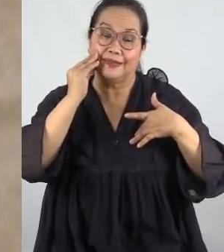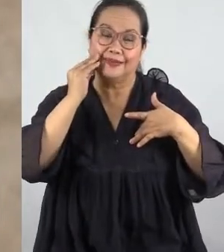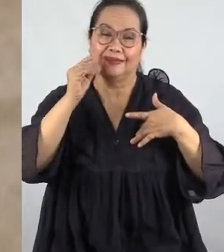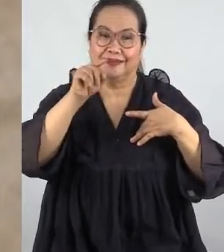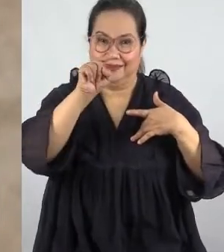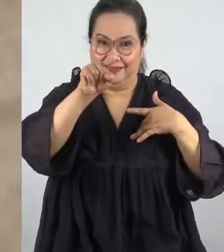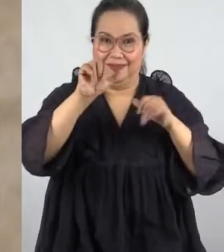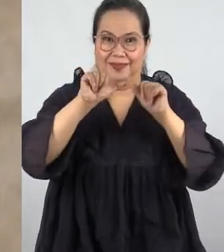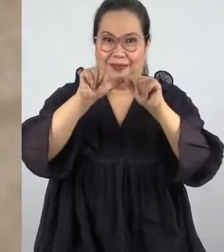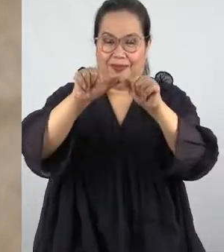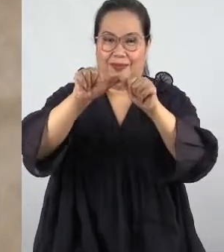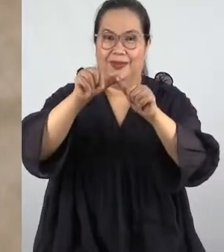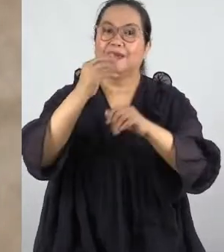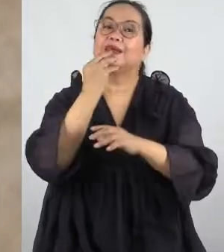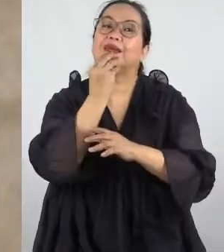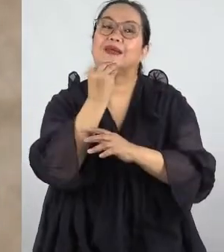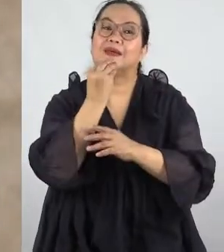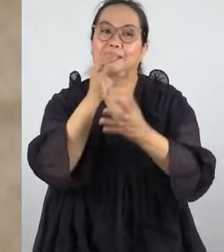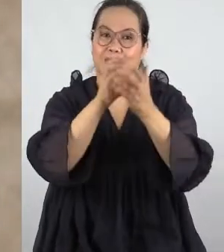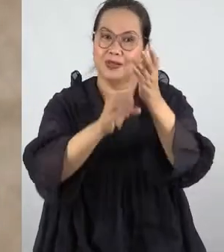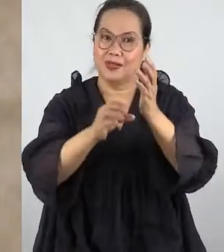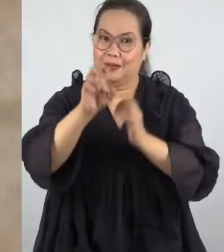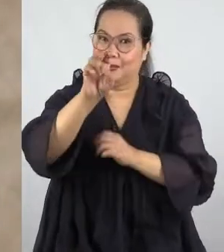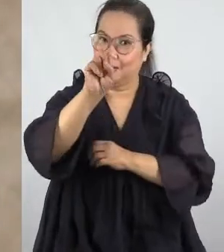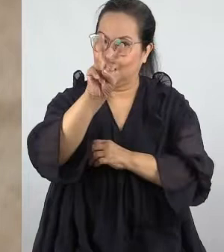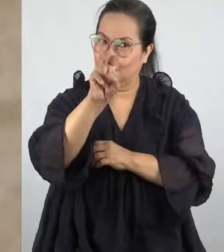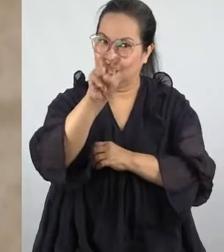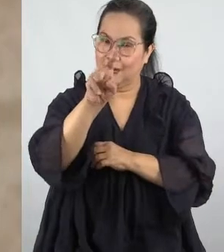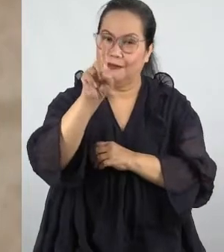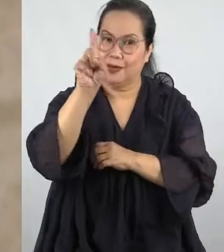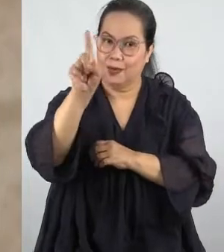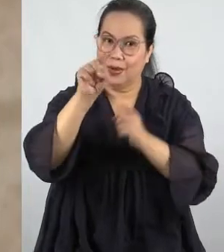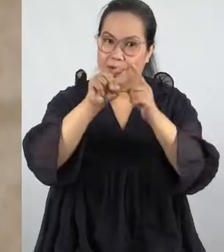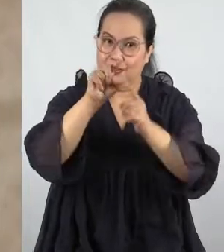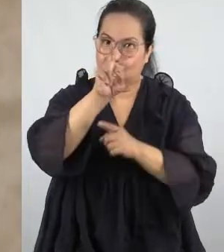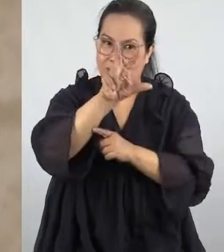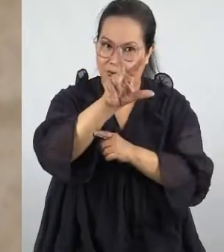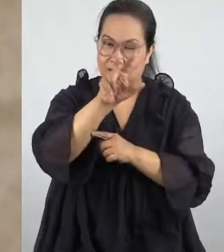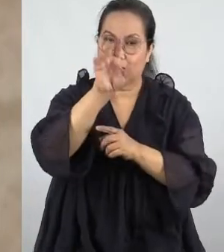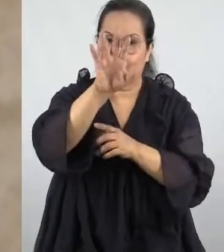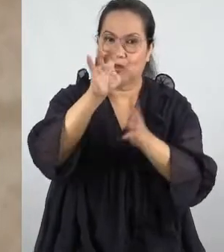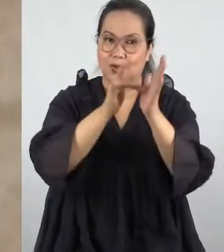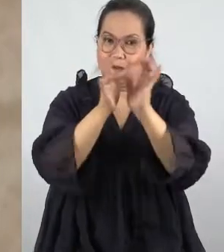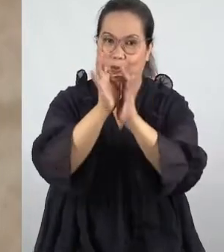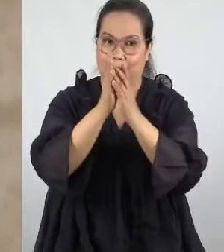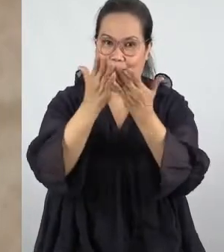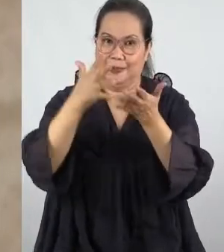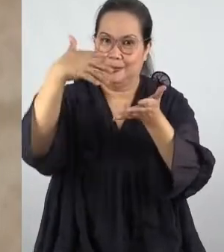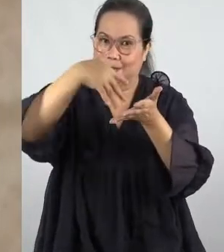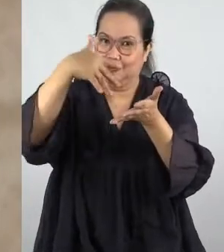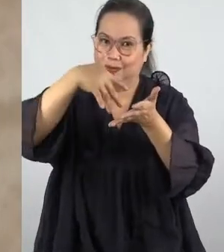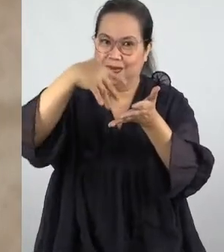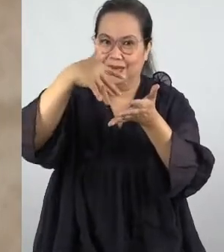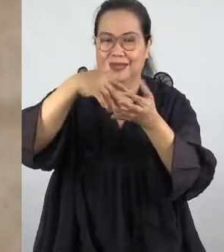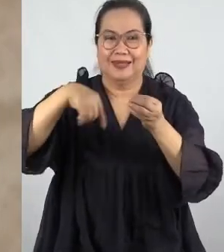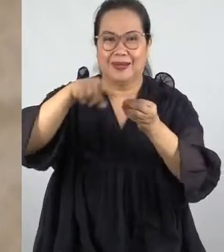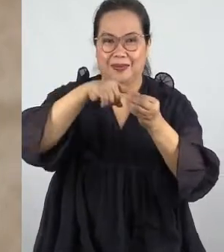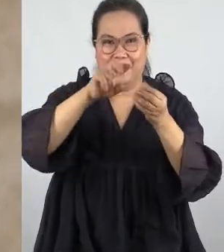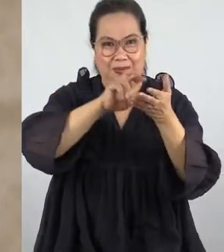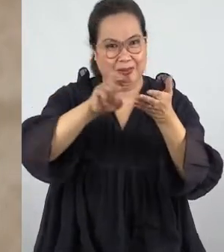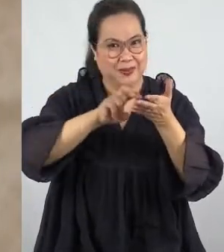Panatiliin niyo po sa Hebrews chapter 12 verses 1 to 3 ang inyong mga Biblia at pag-aaralan po natin ang mga talatang ating